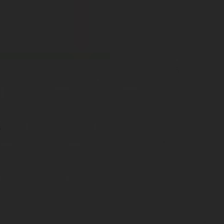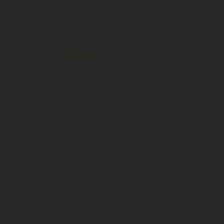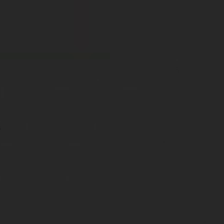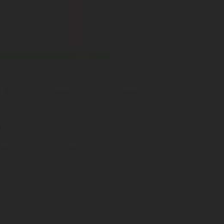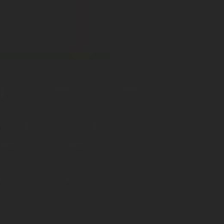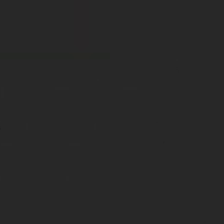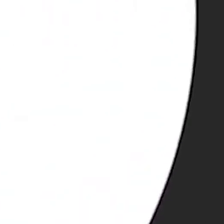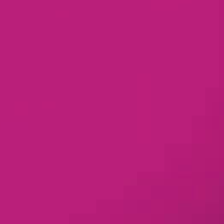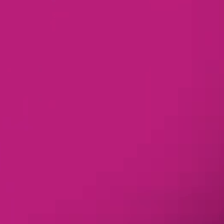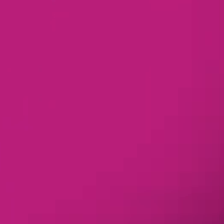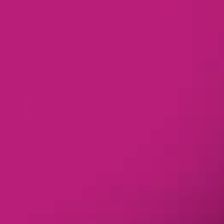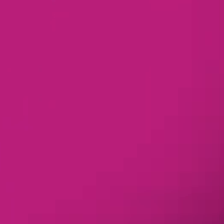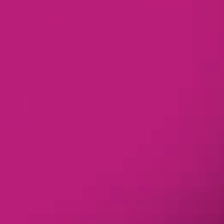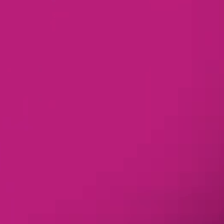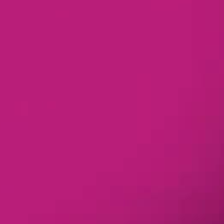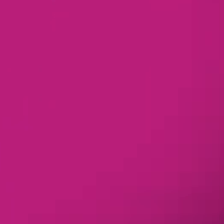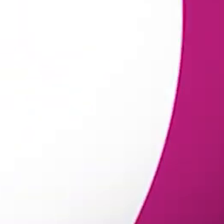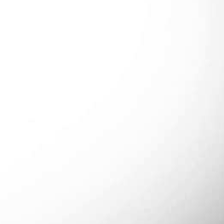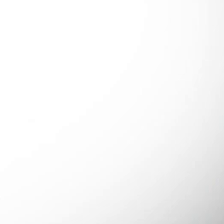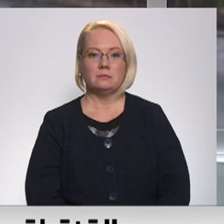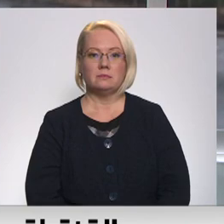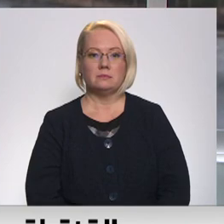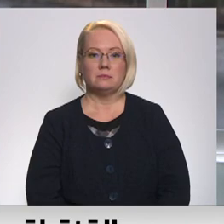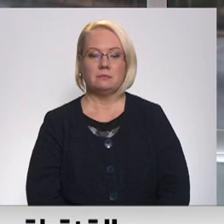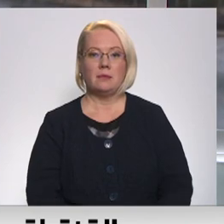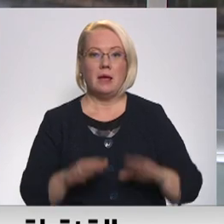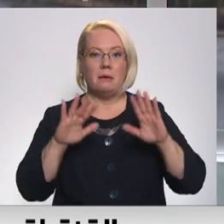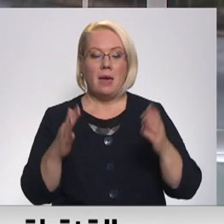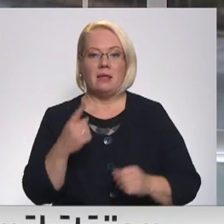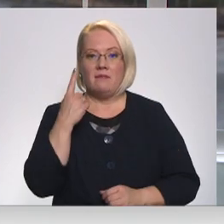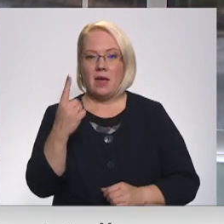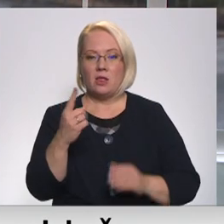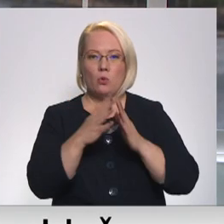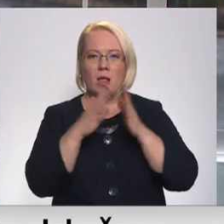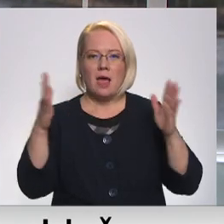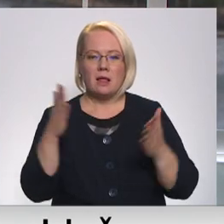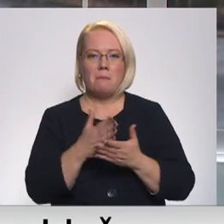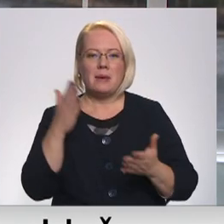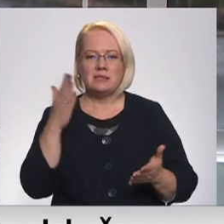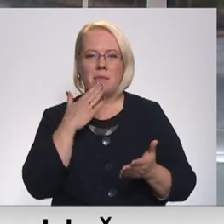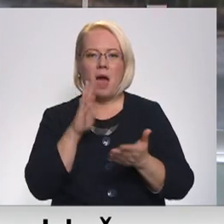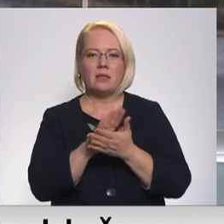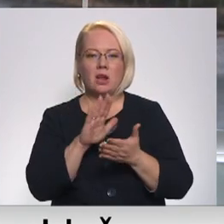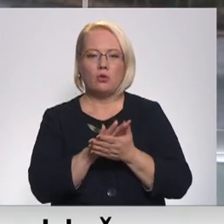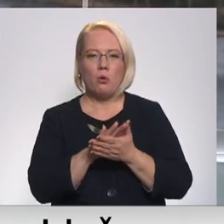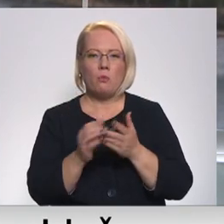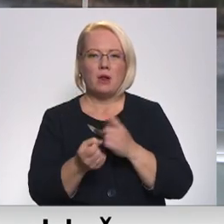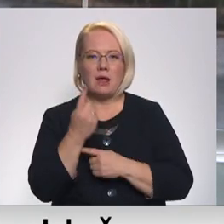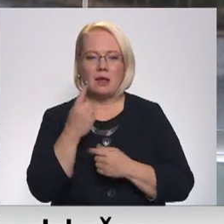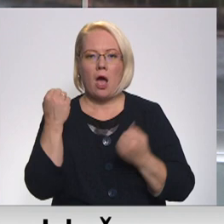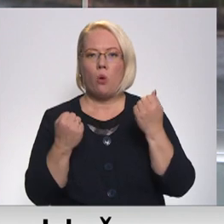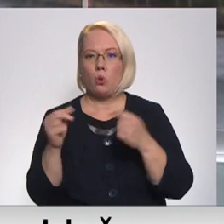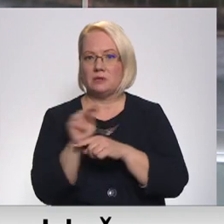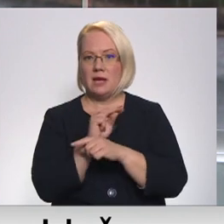Re, viss ēters ir te! Bet viena no lielākajiem bīstamo atkritumu radītājiem ir